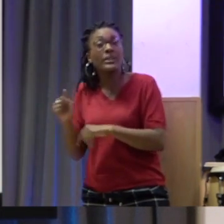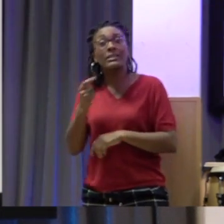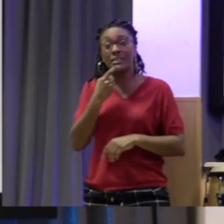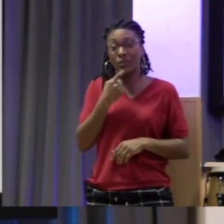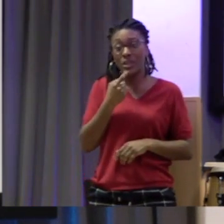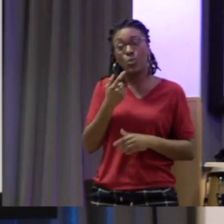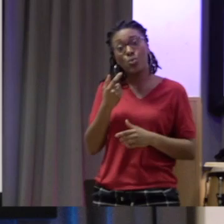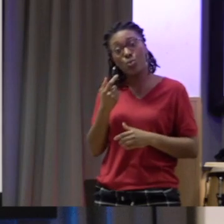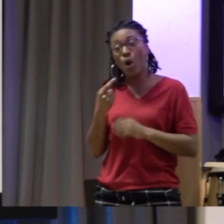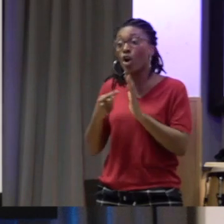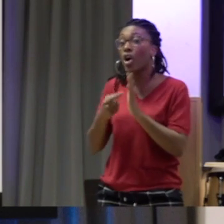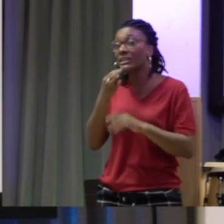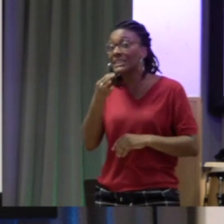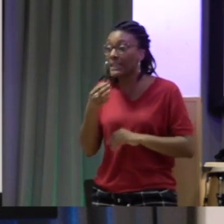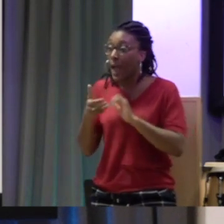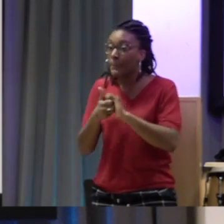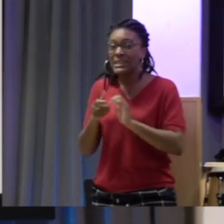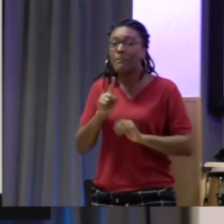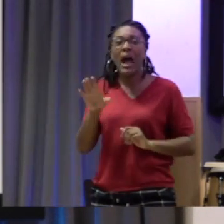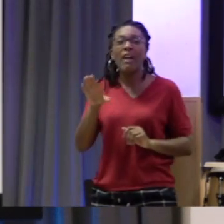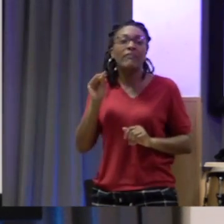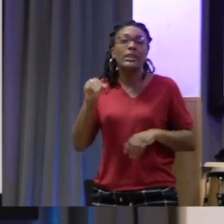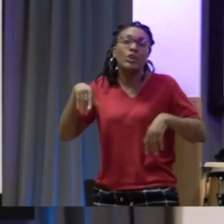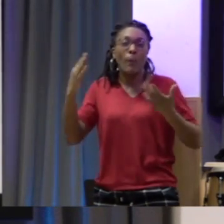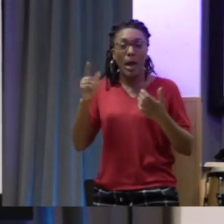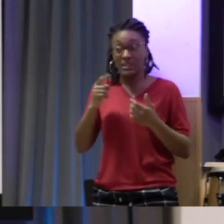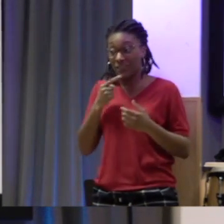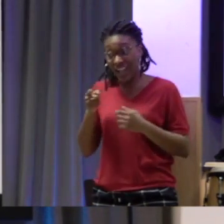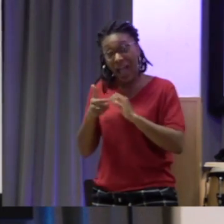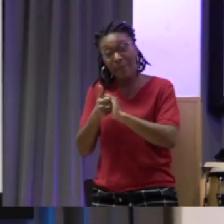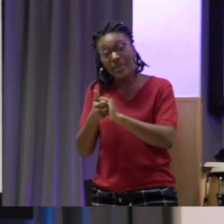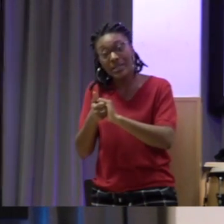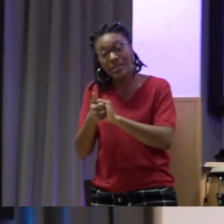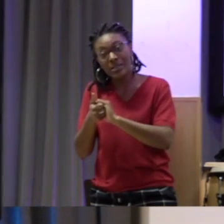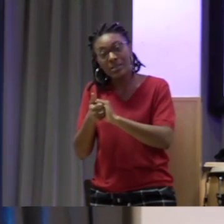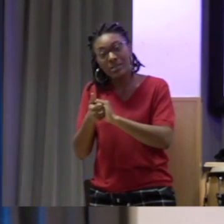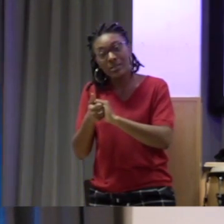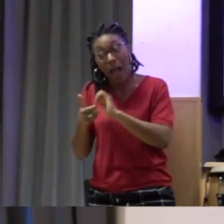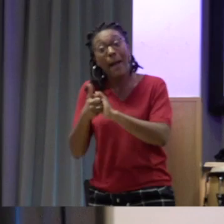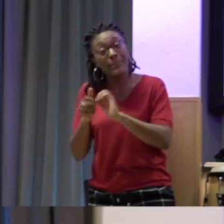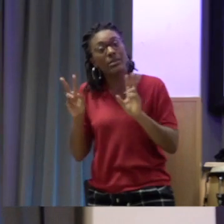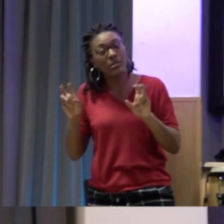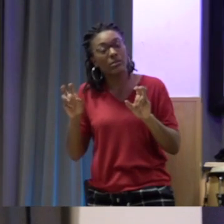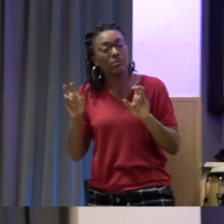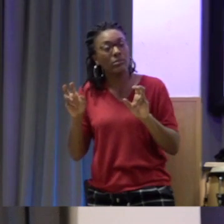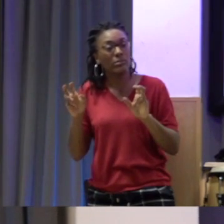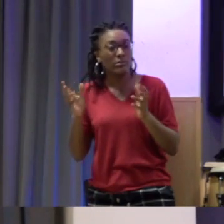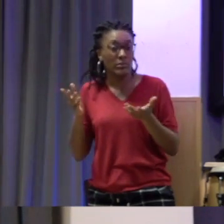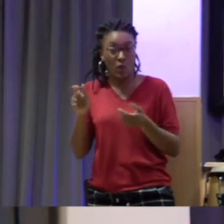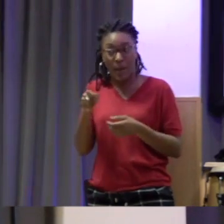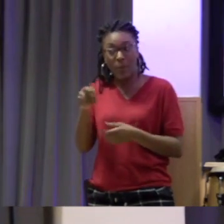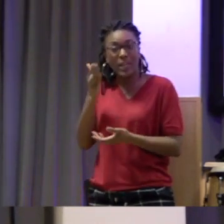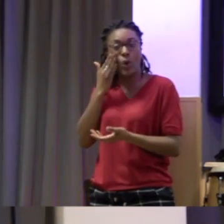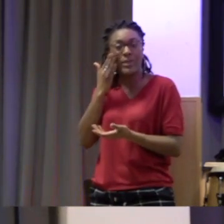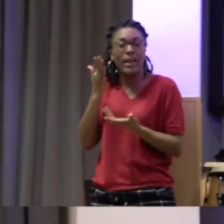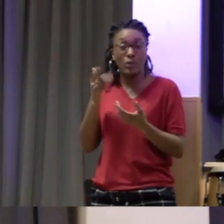loin que le simple invité, c'est un ami. Donc quelqu'un qui connaissait entre parenthèses la volonté